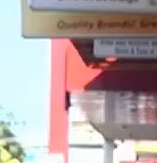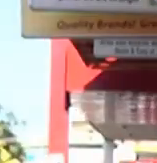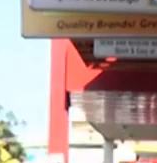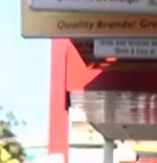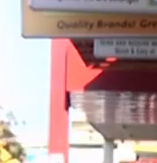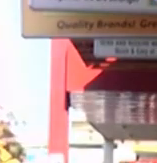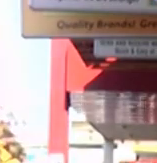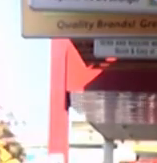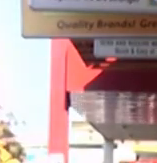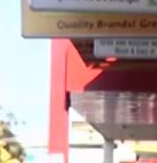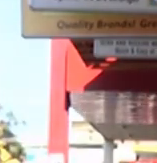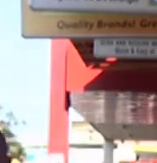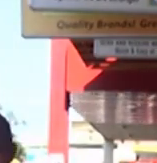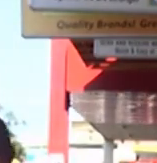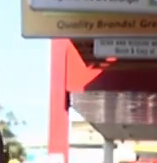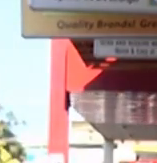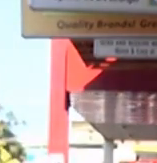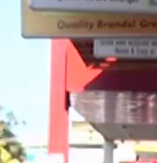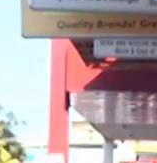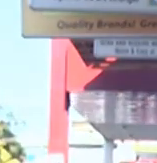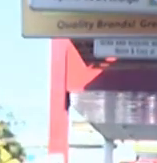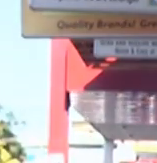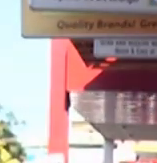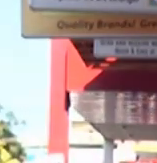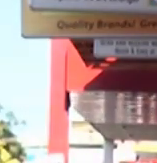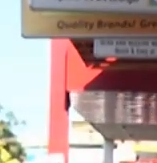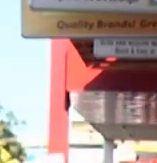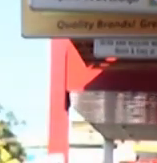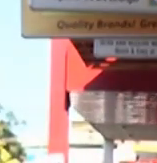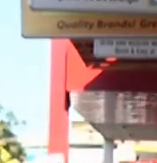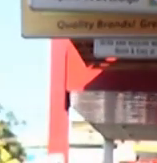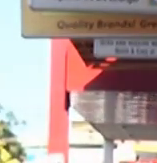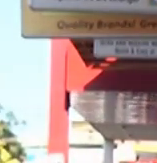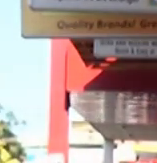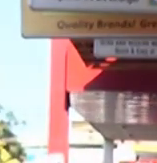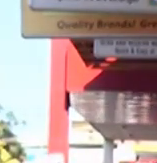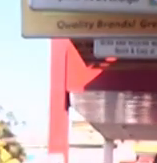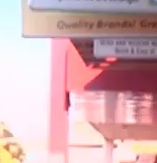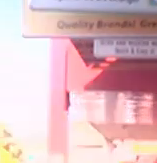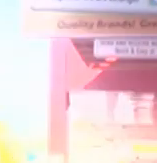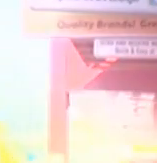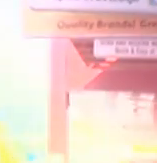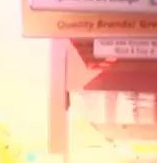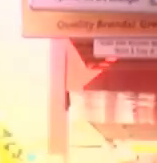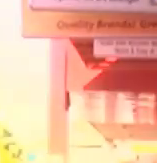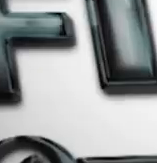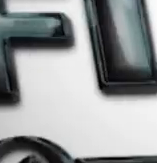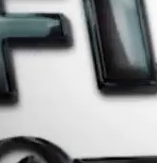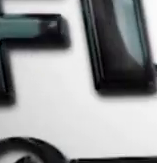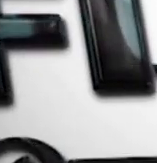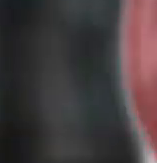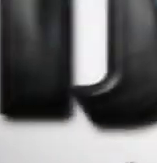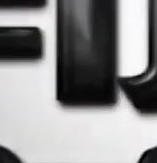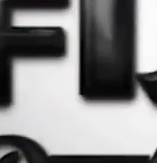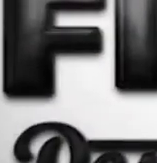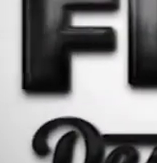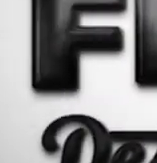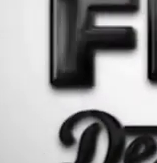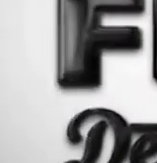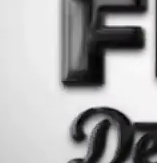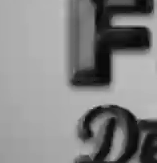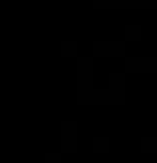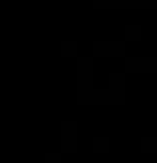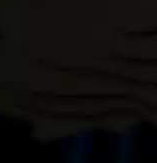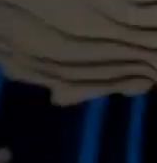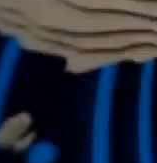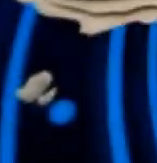मैं तो दिल्ली में रहता हूँ और रेडियो फीजी रोज सुनता हूँ. रेडियो फीजी 2 देश